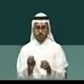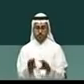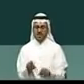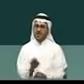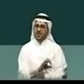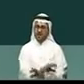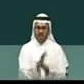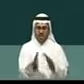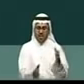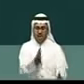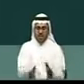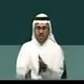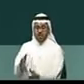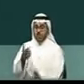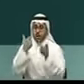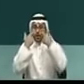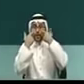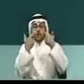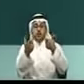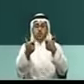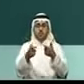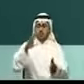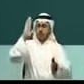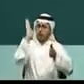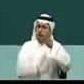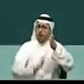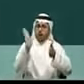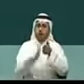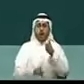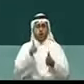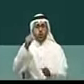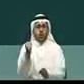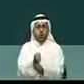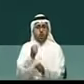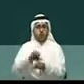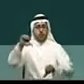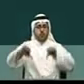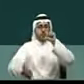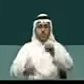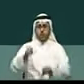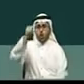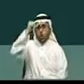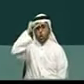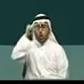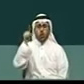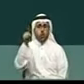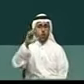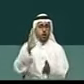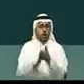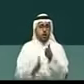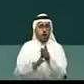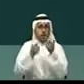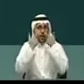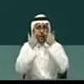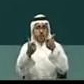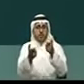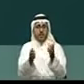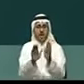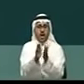على ثقافة وهوية المجتمع اليمني يعد من أخطر الوسائل التي تزرعها الميليشيا الحوثية لتدمير